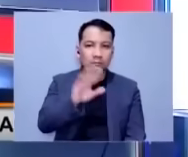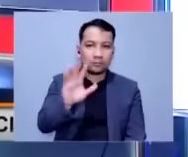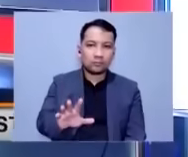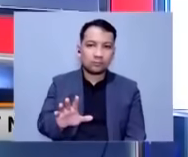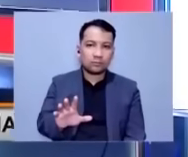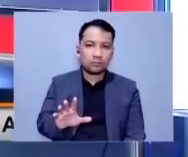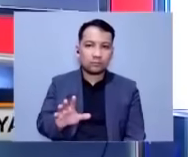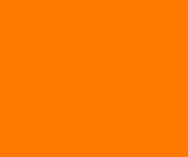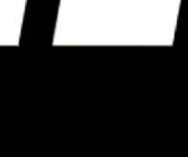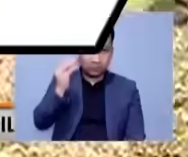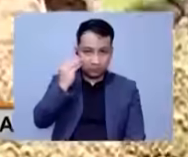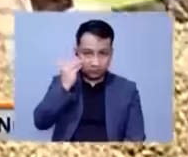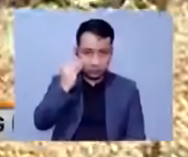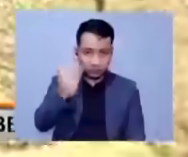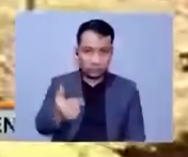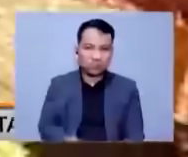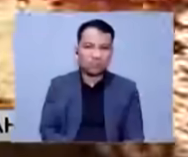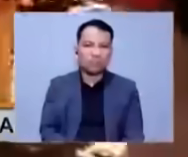Mon Gualvez.